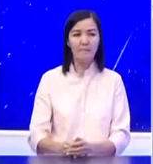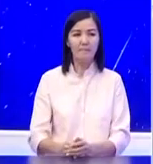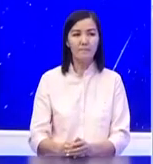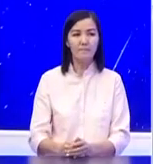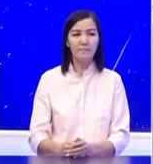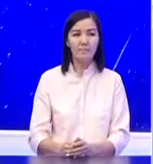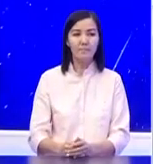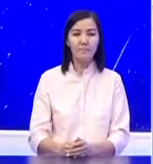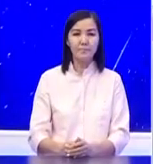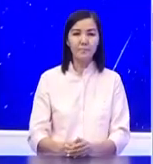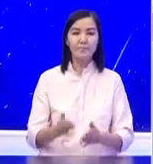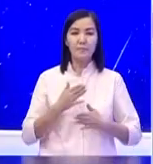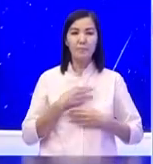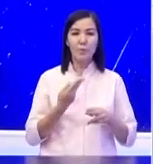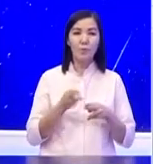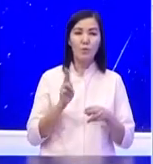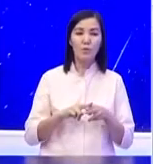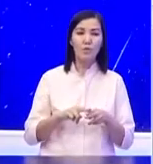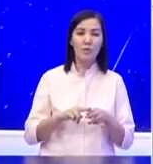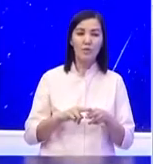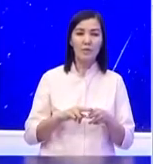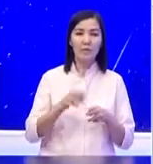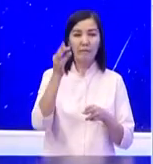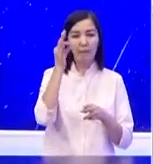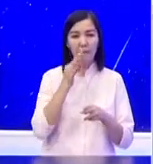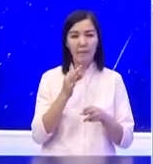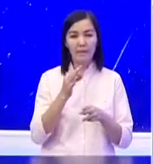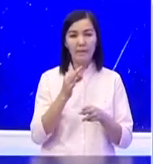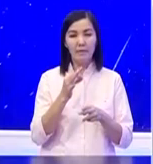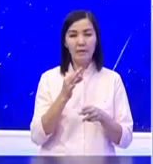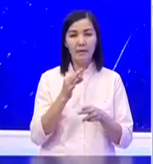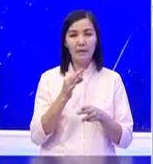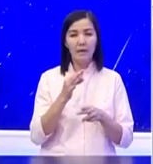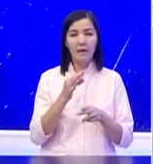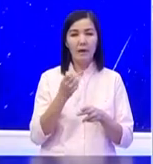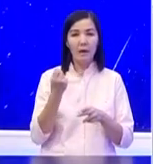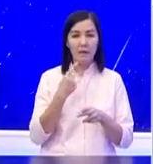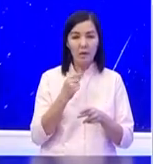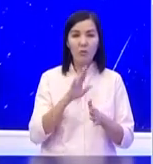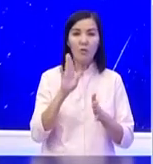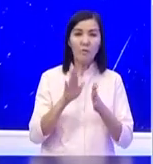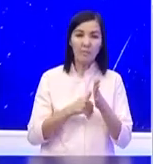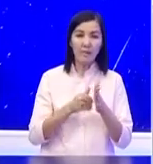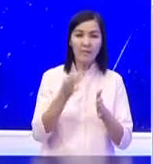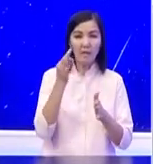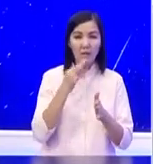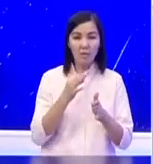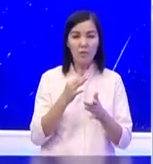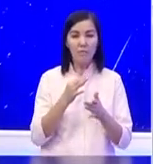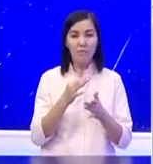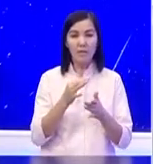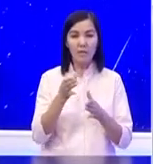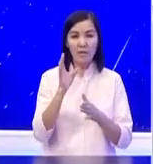напитков. Исторически мы занимались напитками, наша компания, и алкогольными, и безалкогольными напитками. Поэтому,